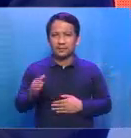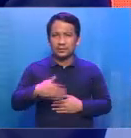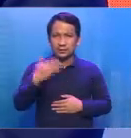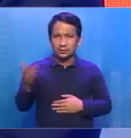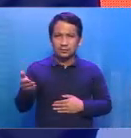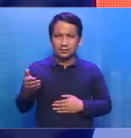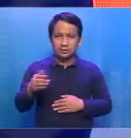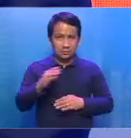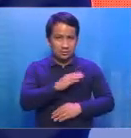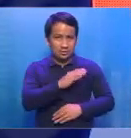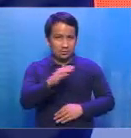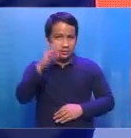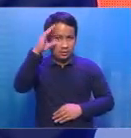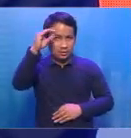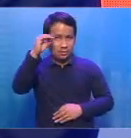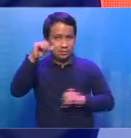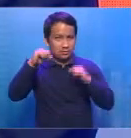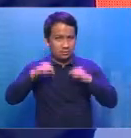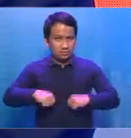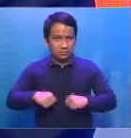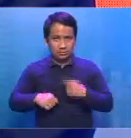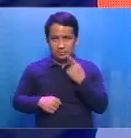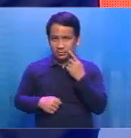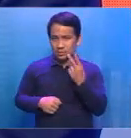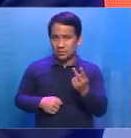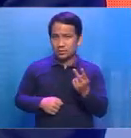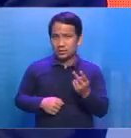sa mga barako. Kayanin niyo kaya ito?